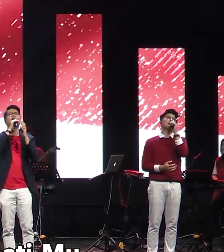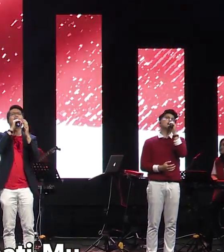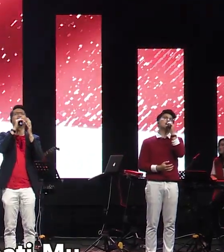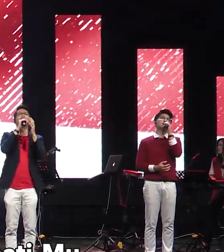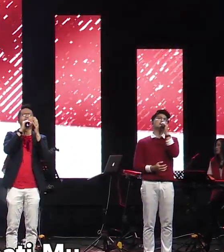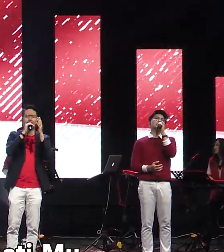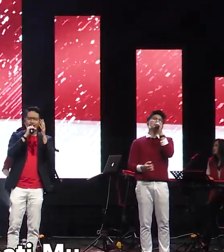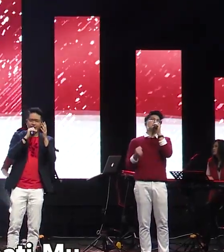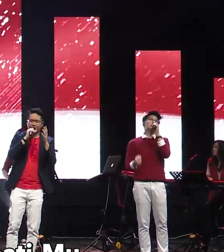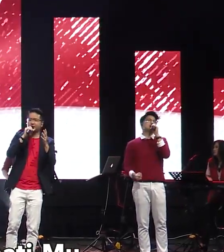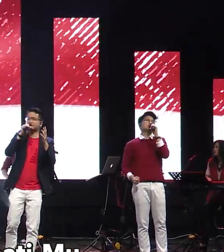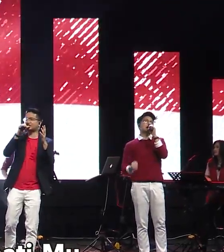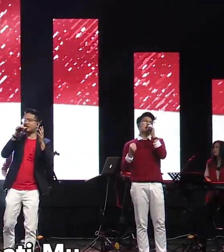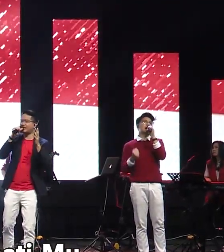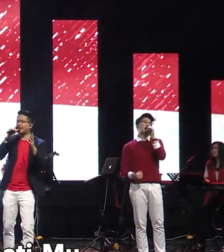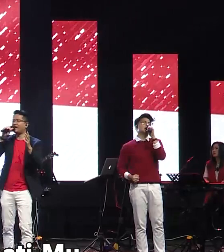jadikanlah